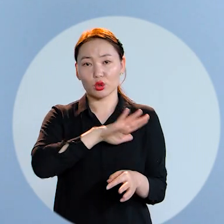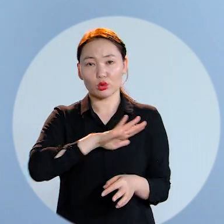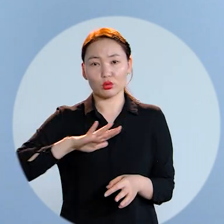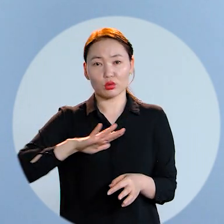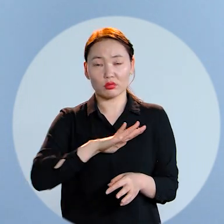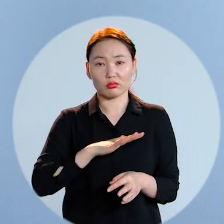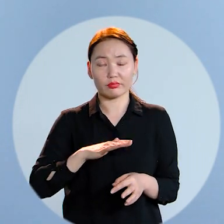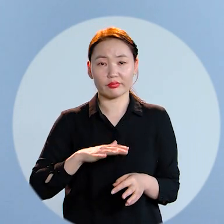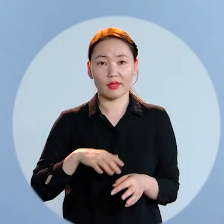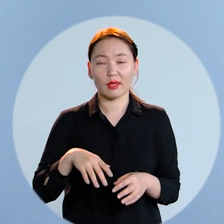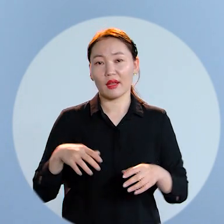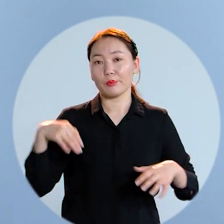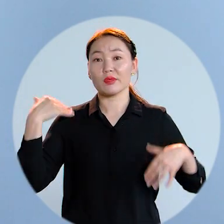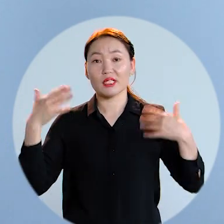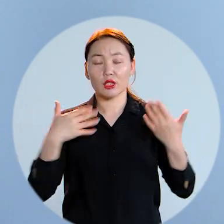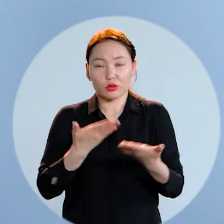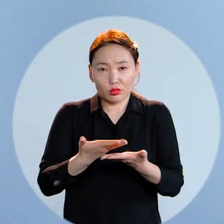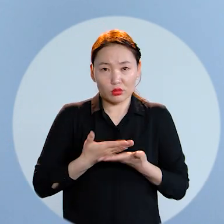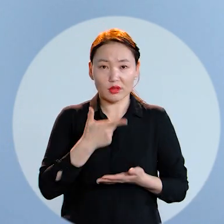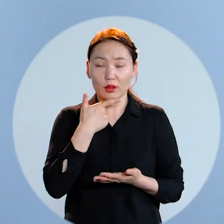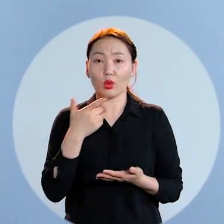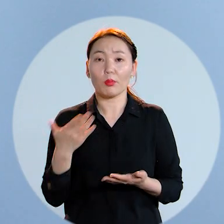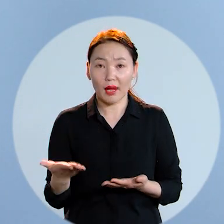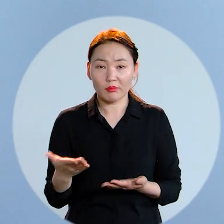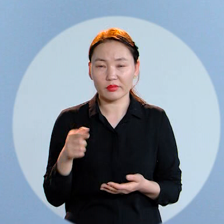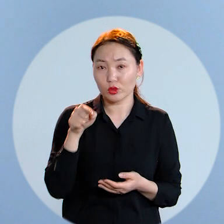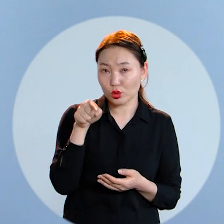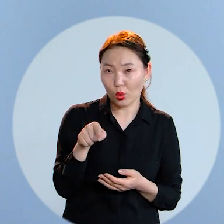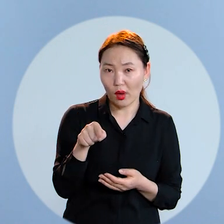байгаа бол та бас тэр холбоо харилцаатай дандаа ингэ